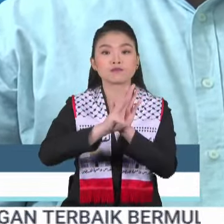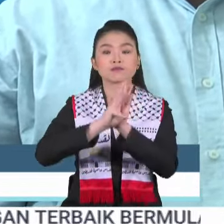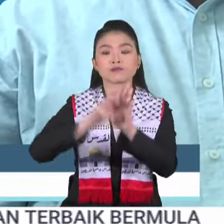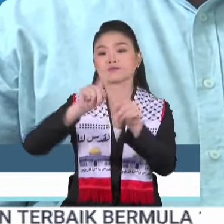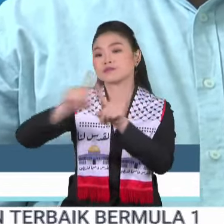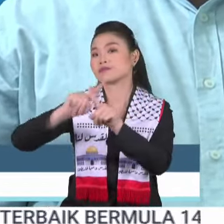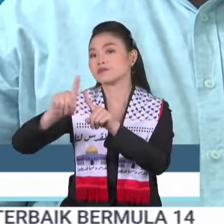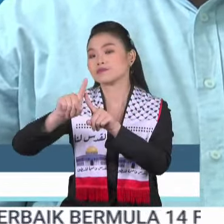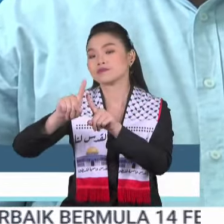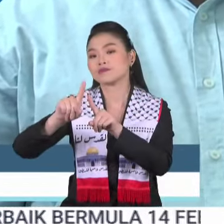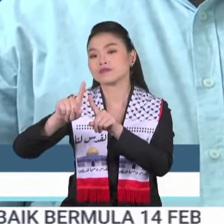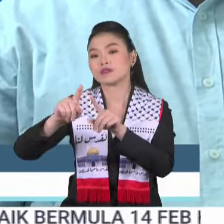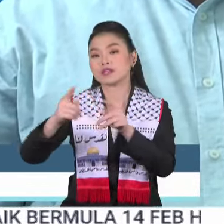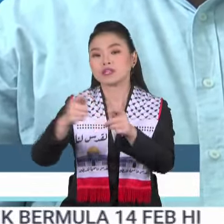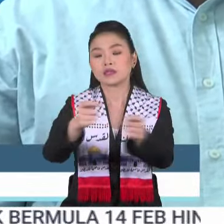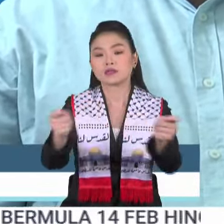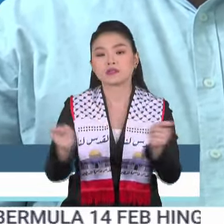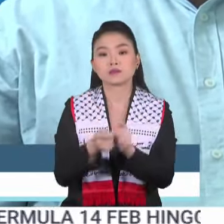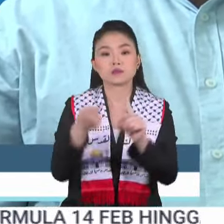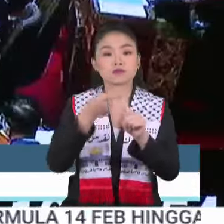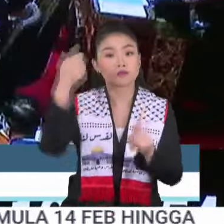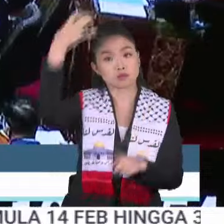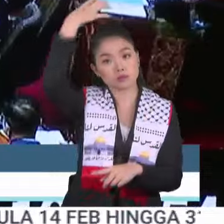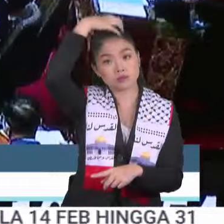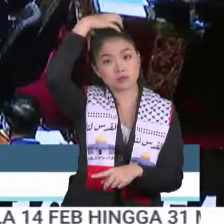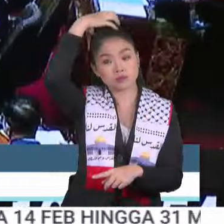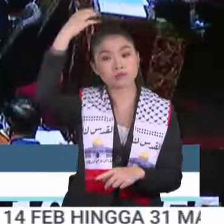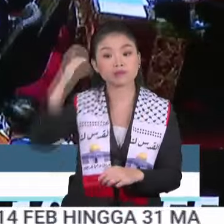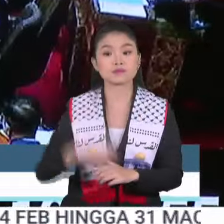kawasan Dewan Negeri Selangor di Selangor.